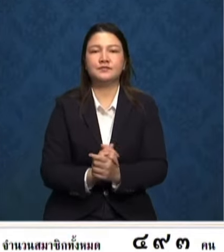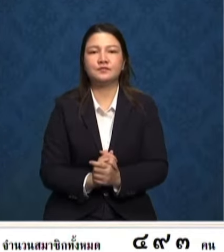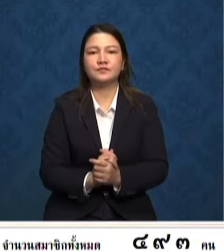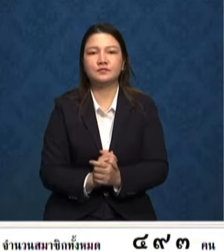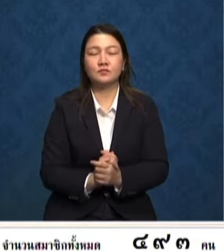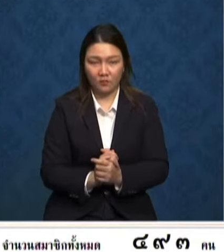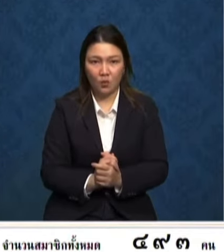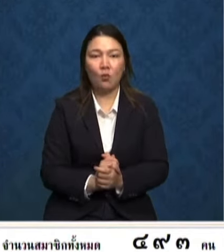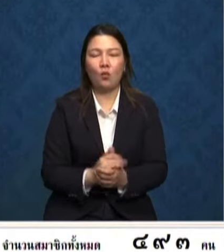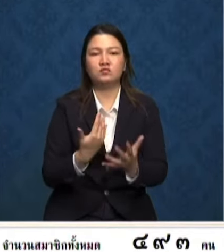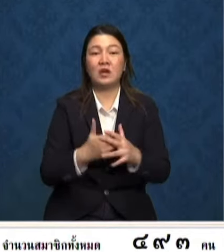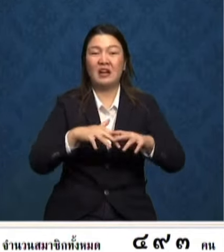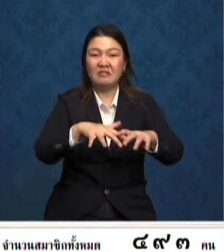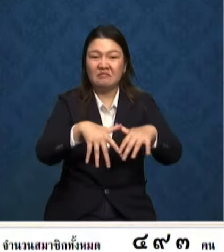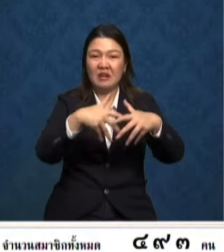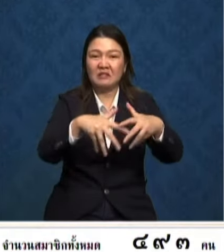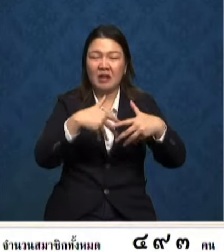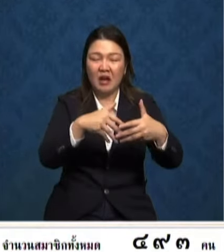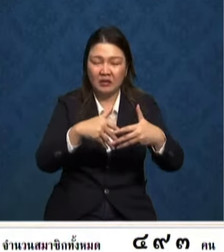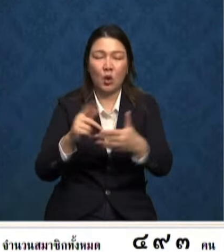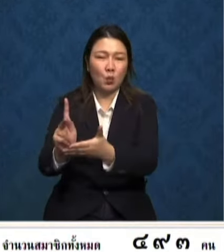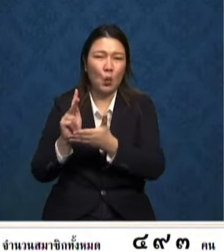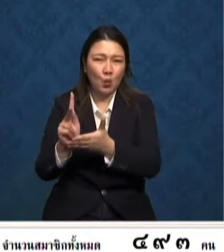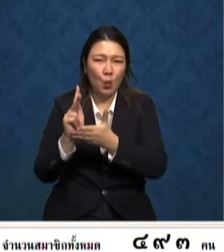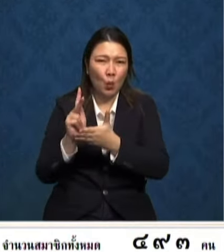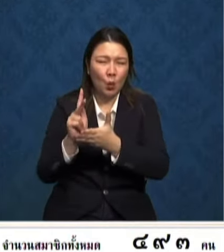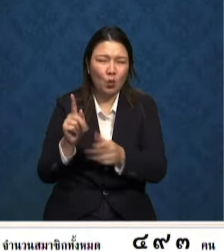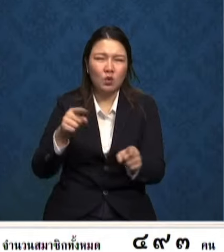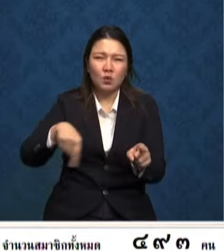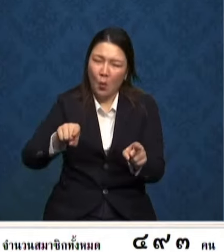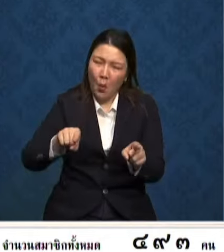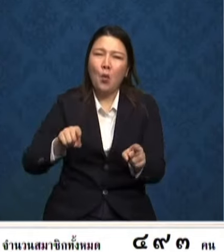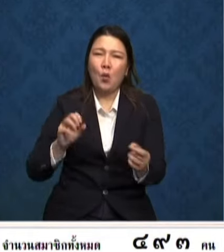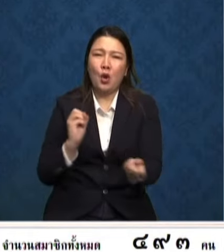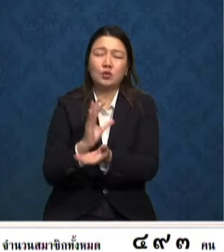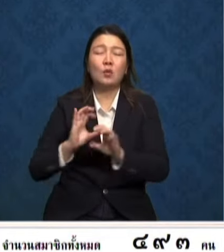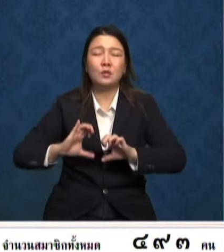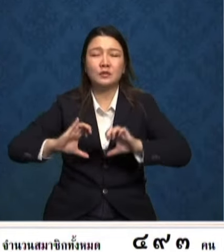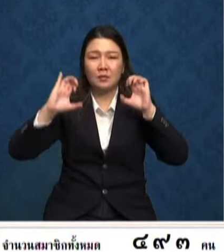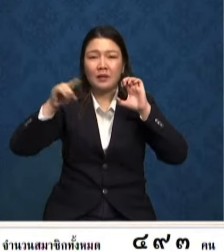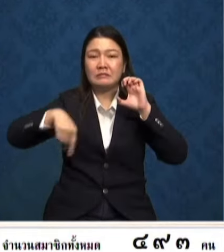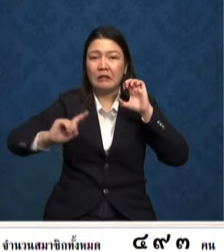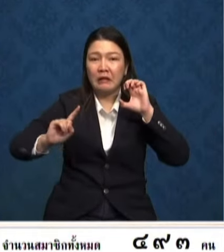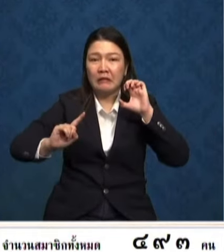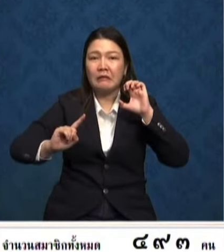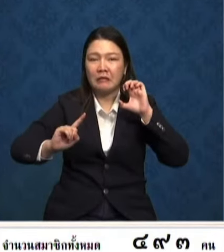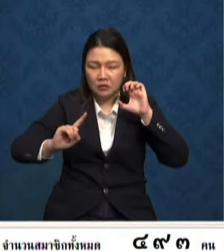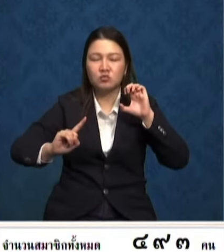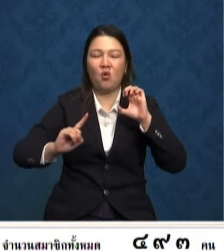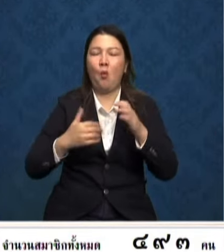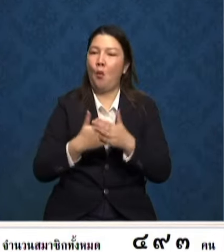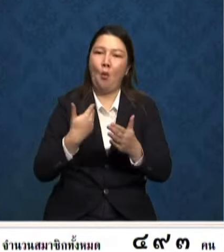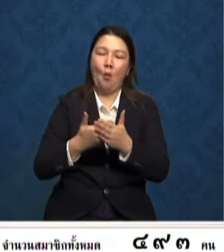ขาดดุลงบประมาณเรื้อรังดังกล่าวทำให้หนี้สาธารณะที่รัฐบาลต้องรับผิดชอบเพิ่มขึ้นอย่างต่อเนื่องและรวด